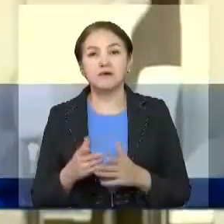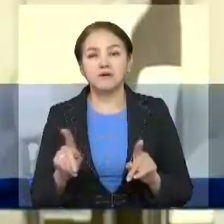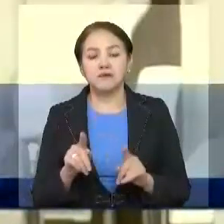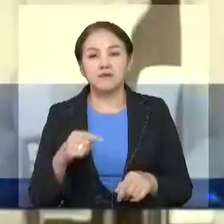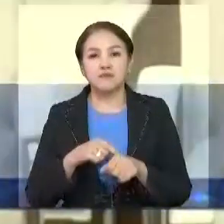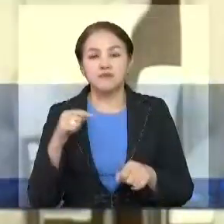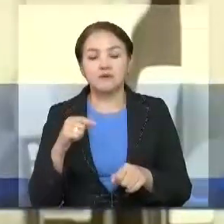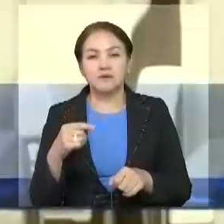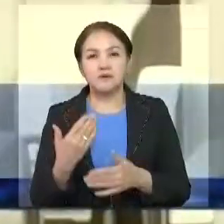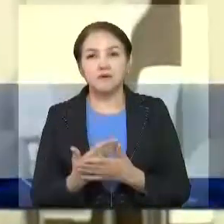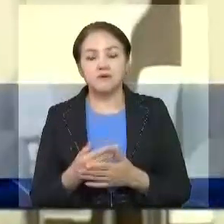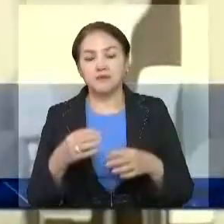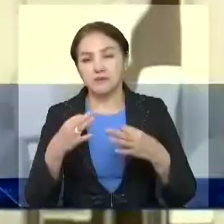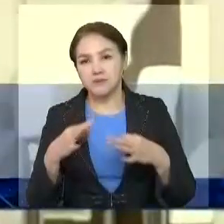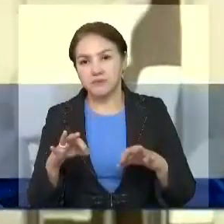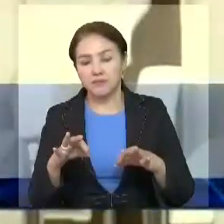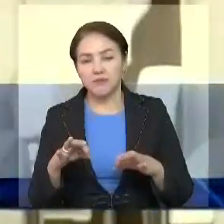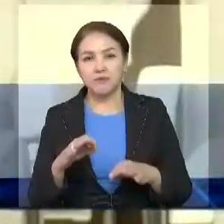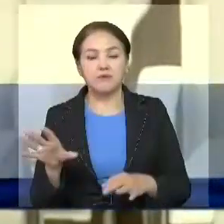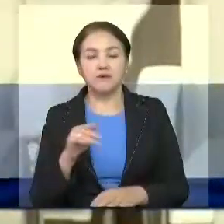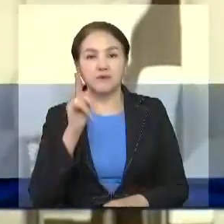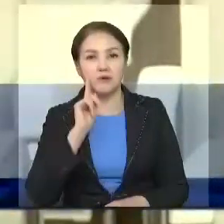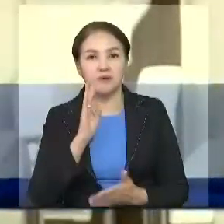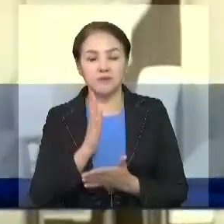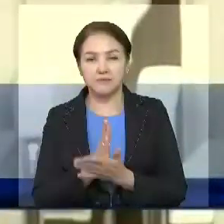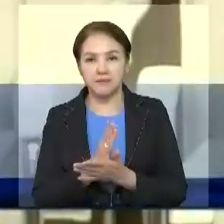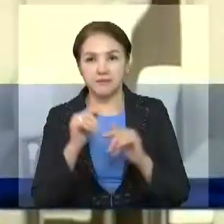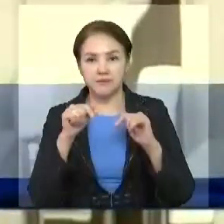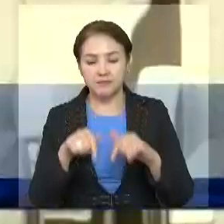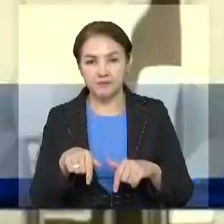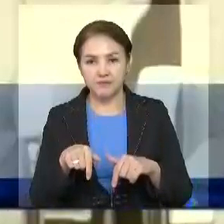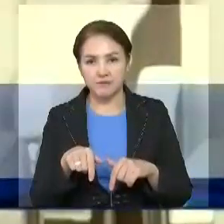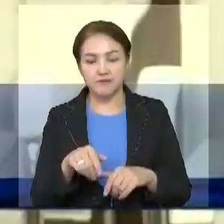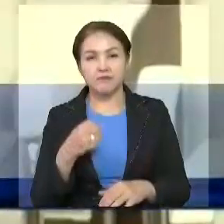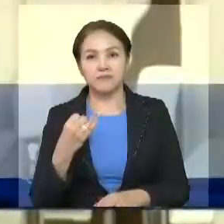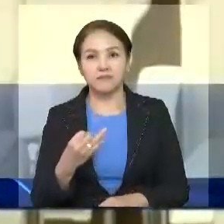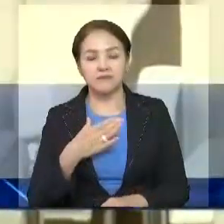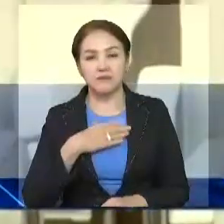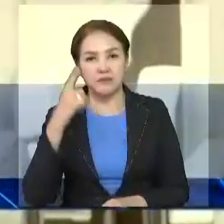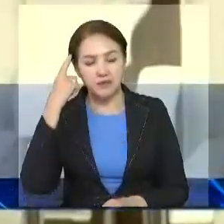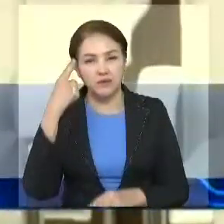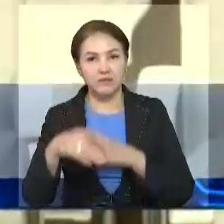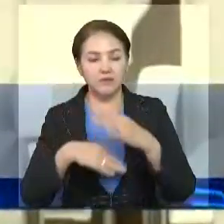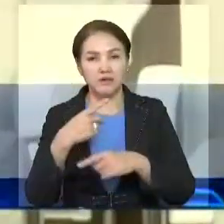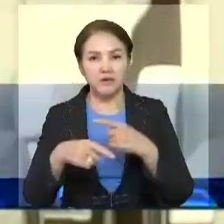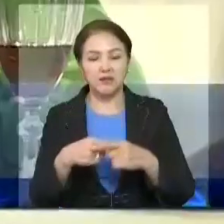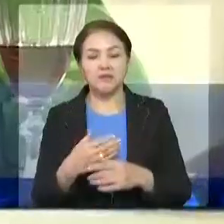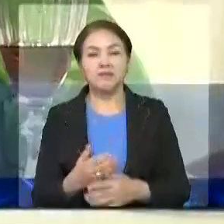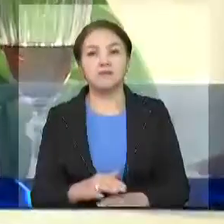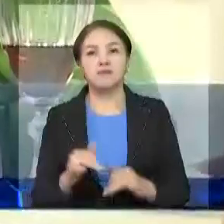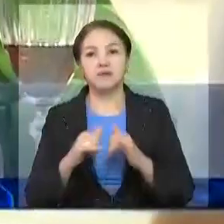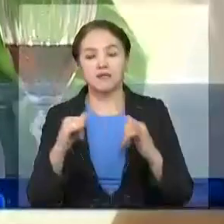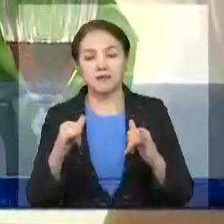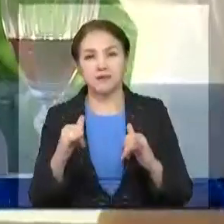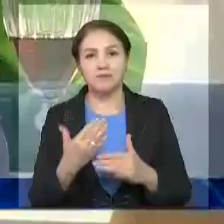чувствуют себя как дома, потому что все условия созданы здесь. И я думаю, дальше будем только